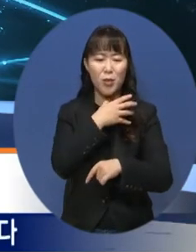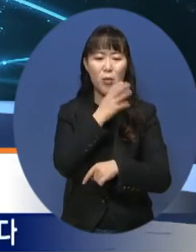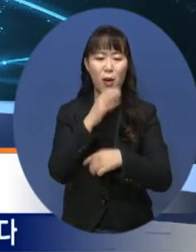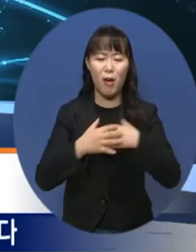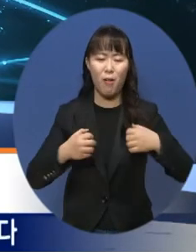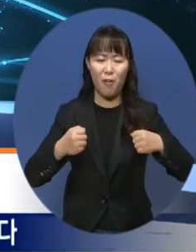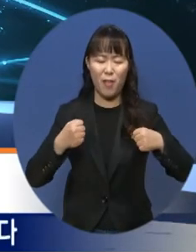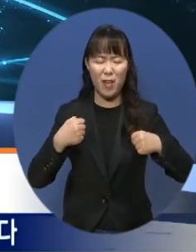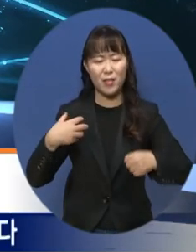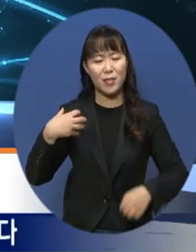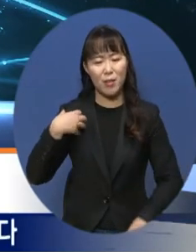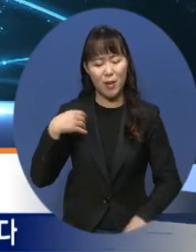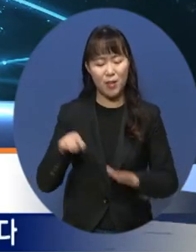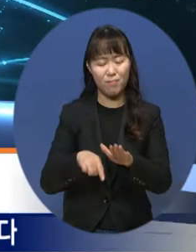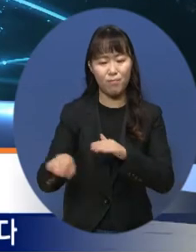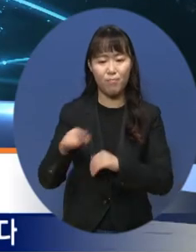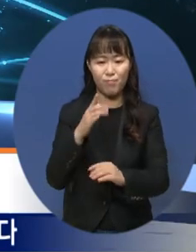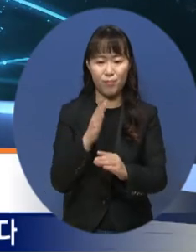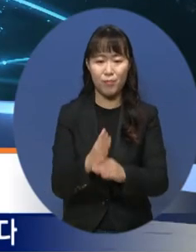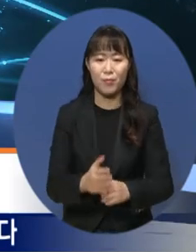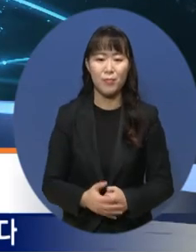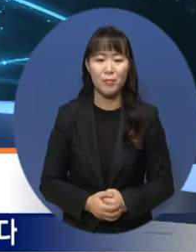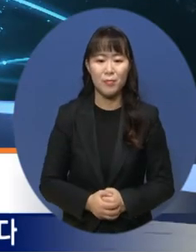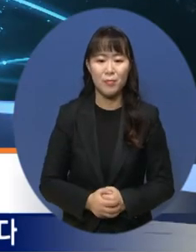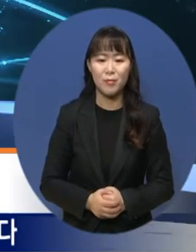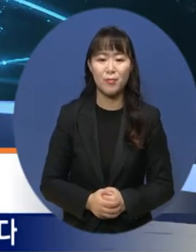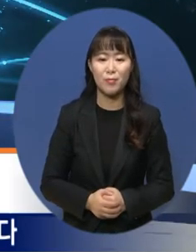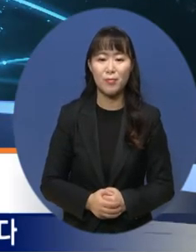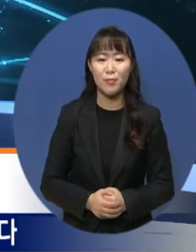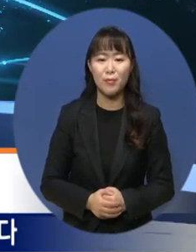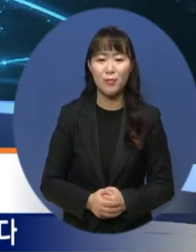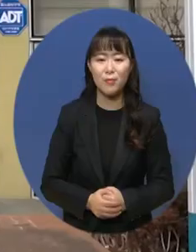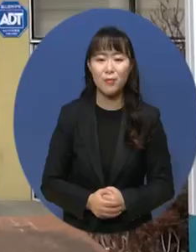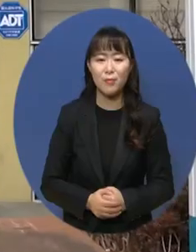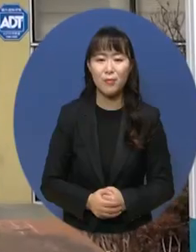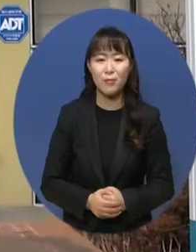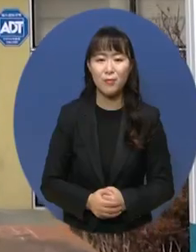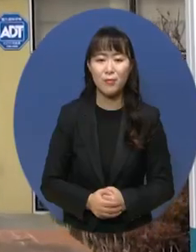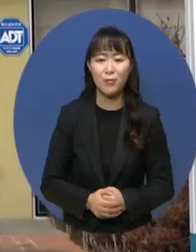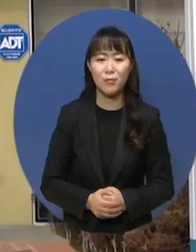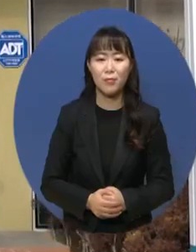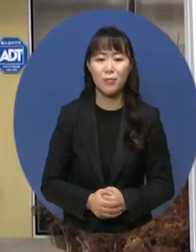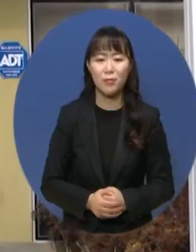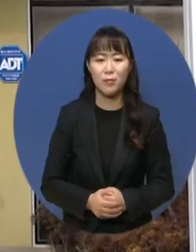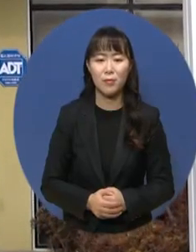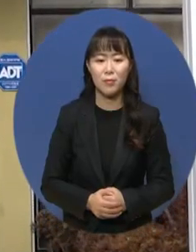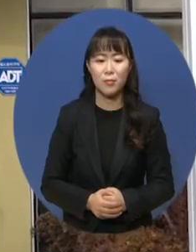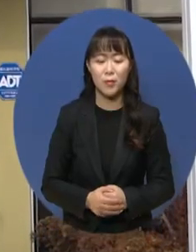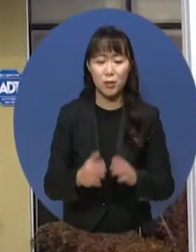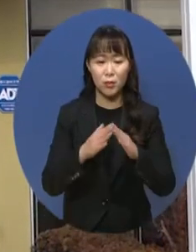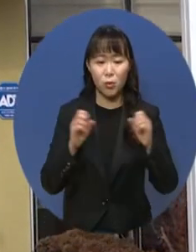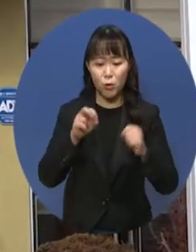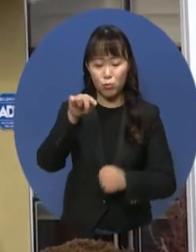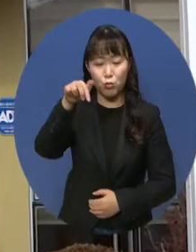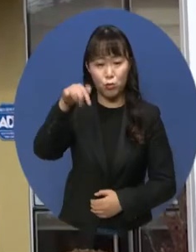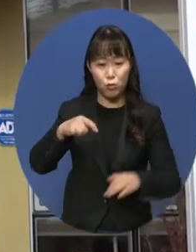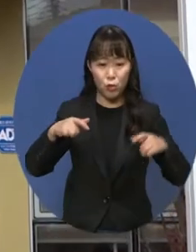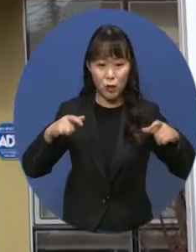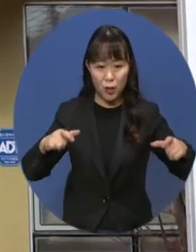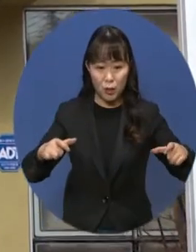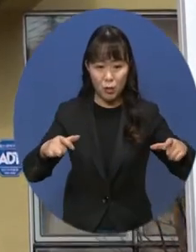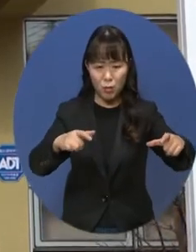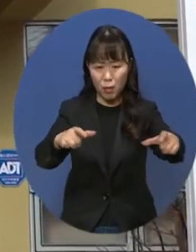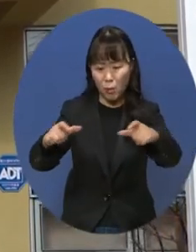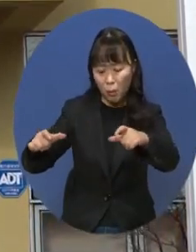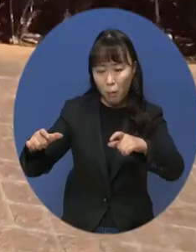건강지킴이 역할에 앞장서고 있습니다. 임지윤 기자가 전합니다. 전북 무주군에서는 면 단위